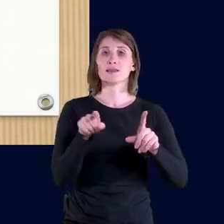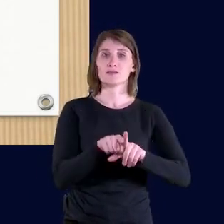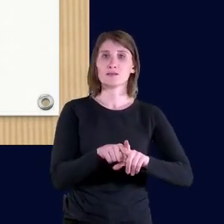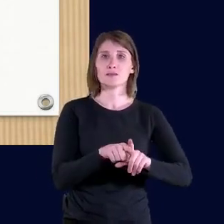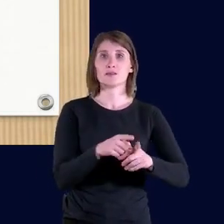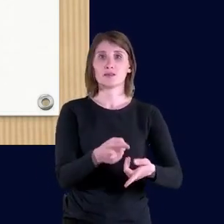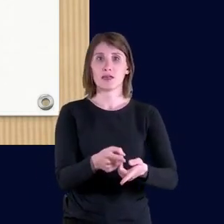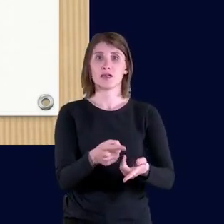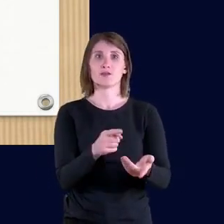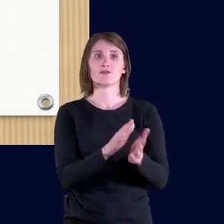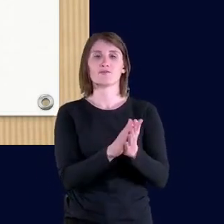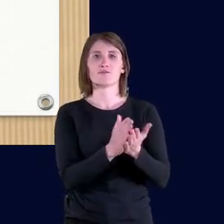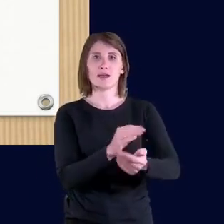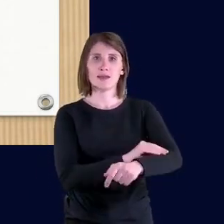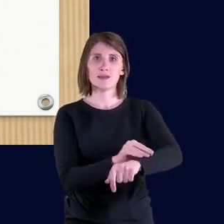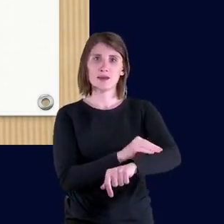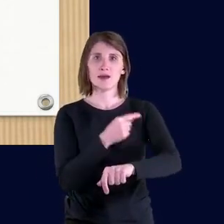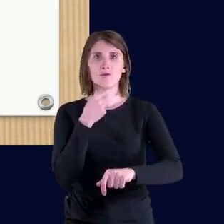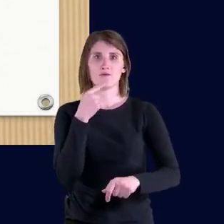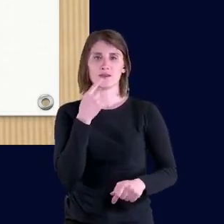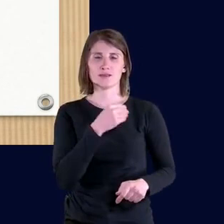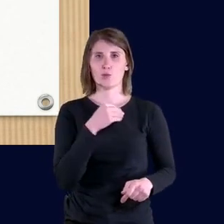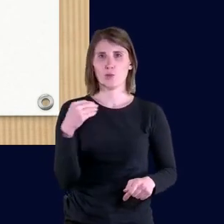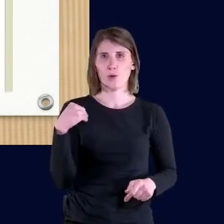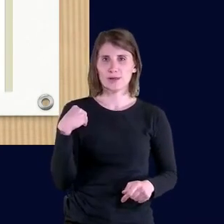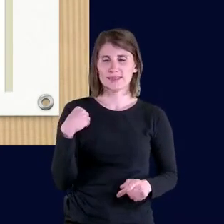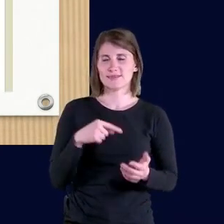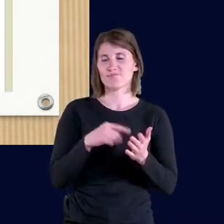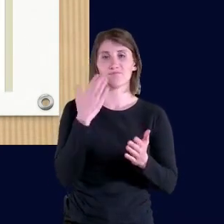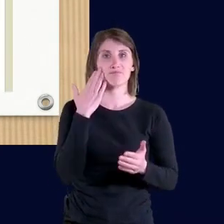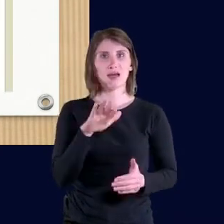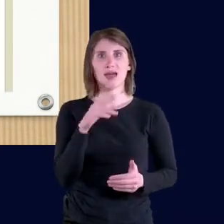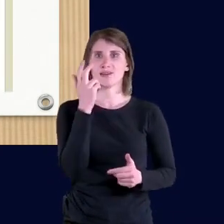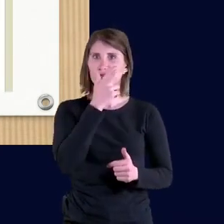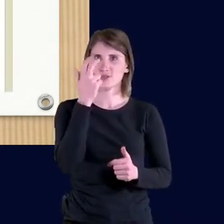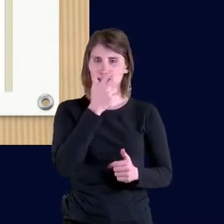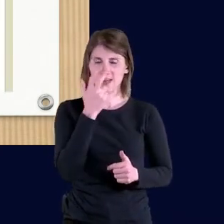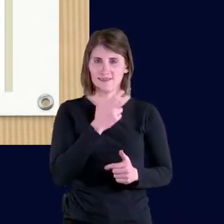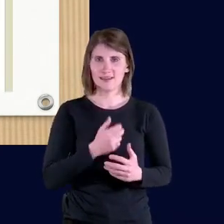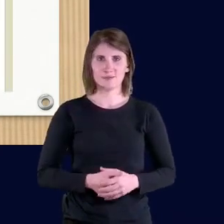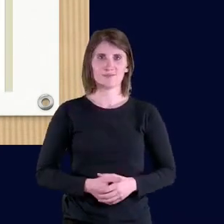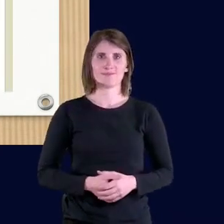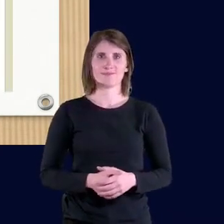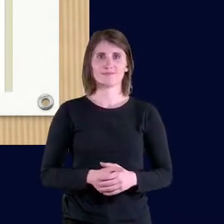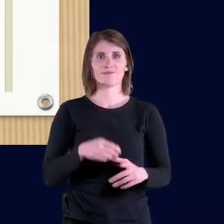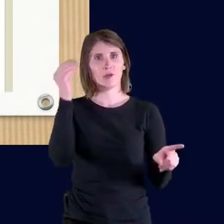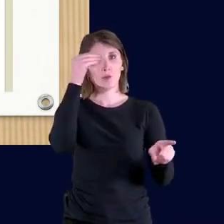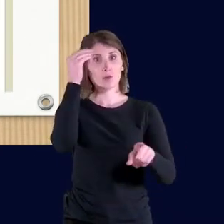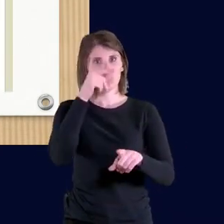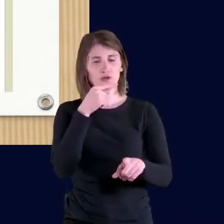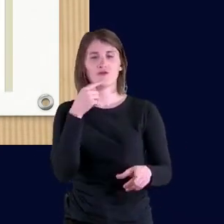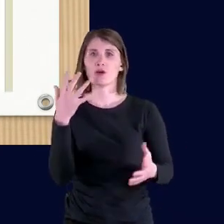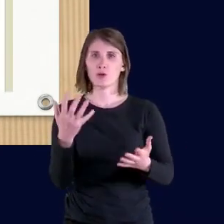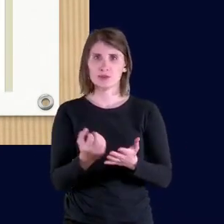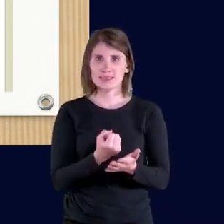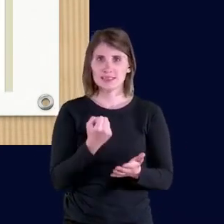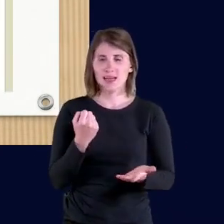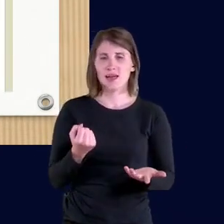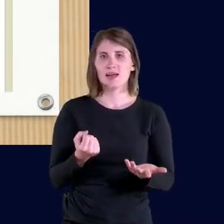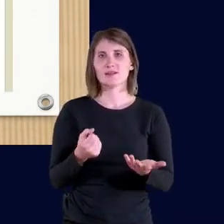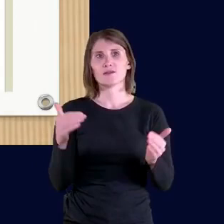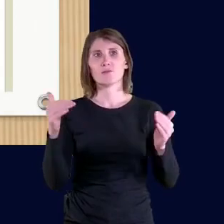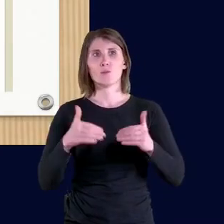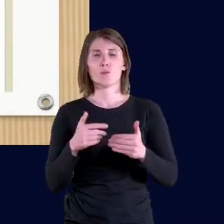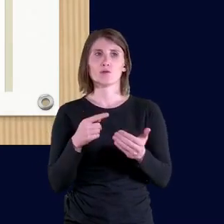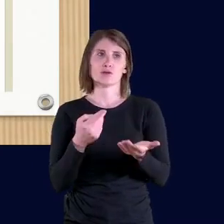w języku polskim Bardzo ciekawe uczniowie korzystali z tego można było na